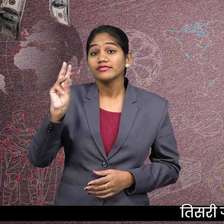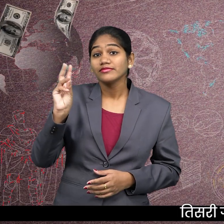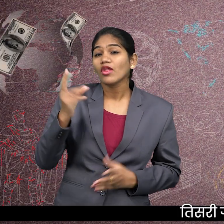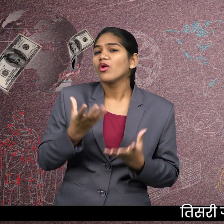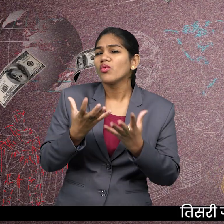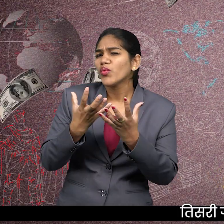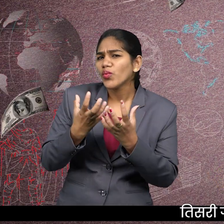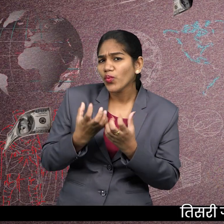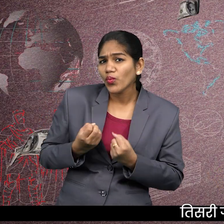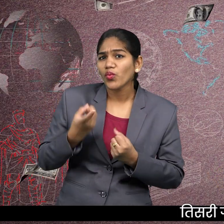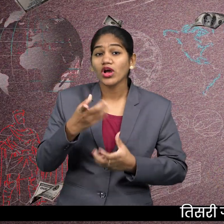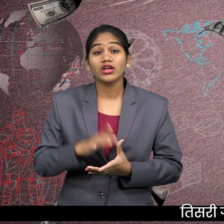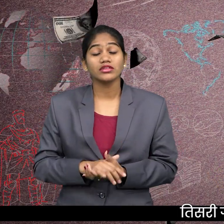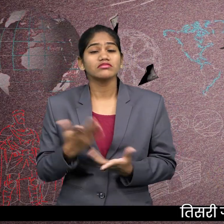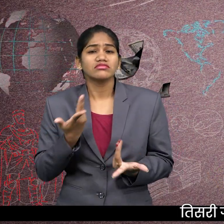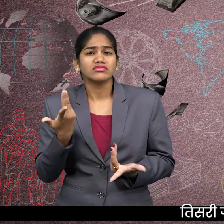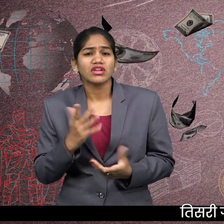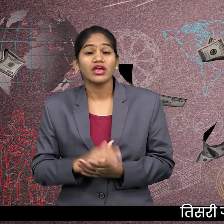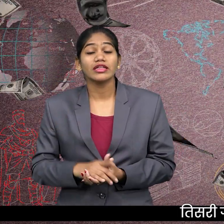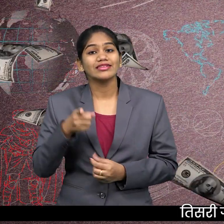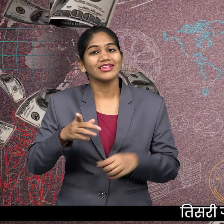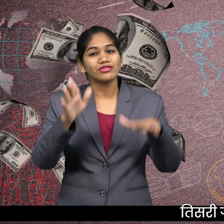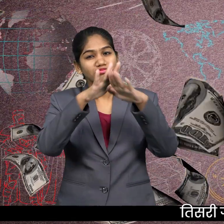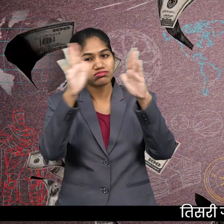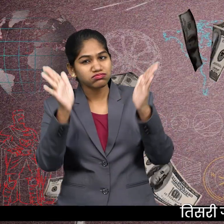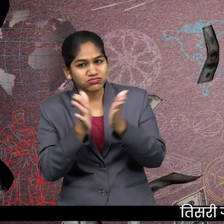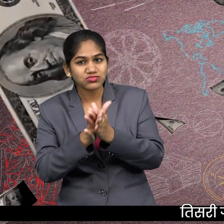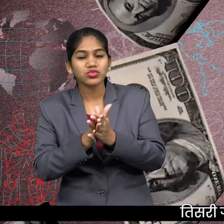तिसरी गरज म्हणजे भांडवल